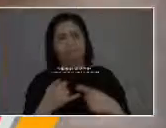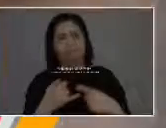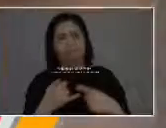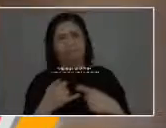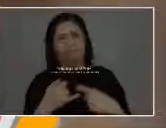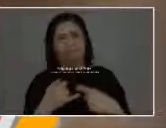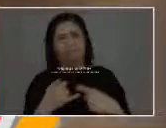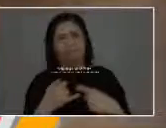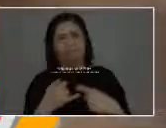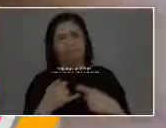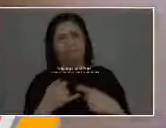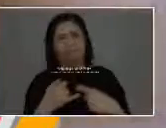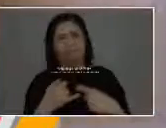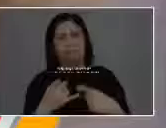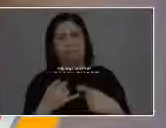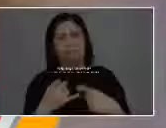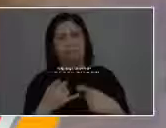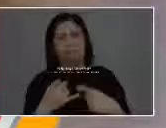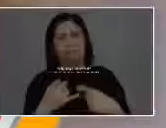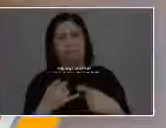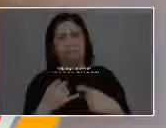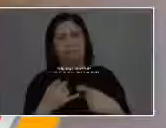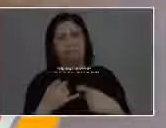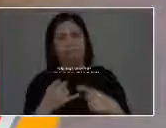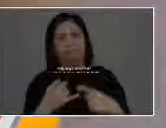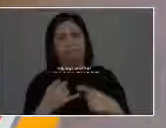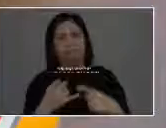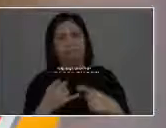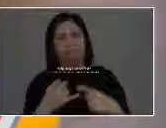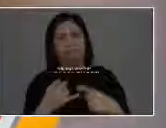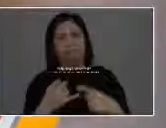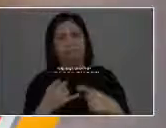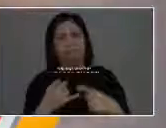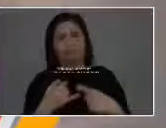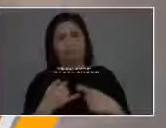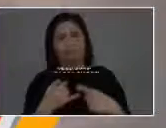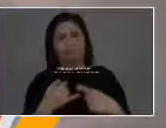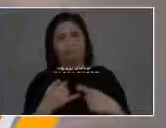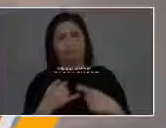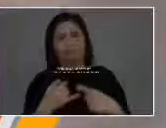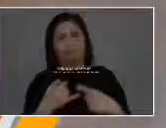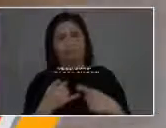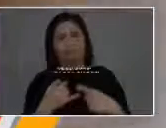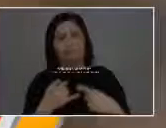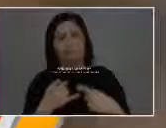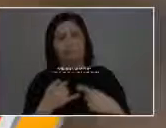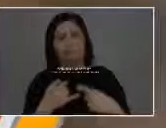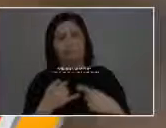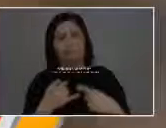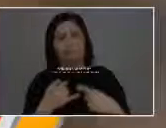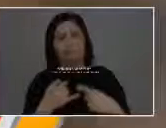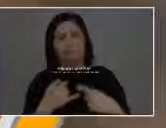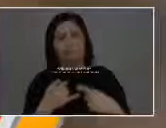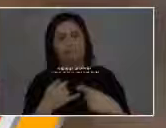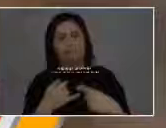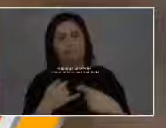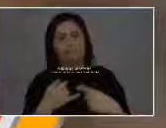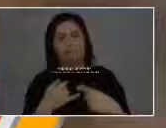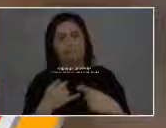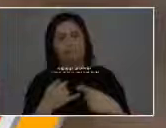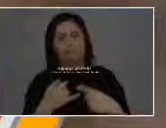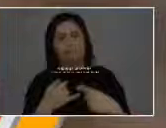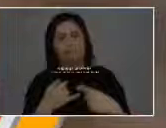ni Angel na nagkakaroon sila minsan ng di pagkakaunawaan ni Neil dahil sa pinapagawa nilang bahay. And we quote